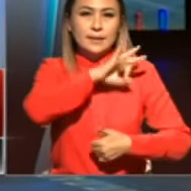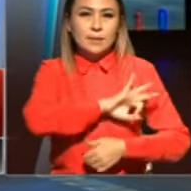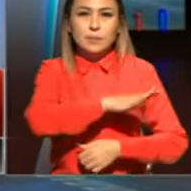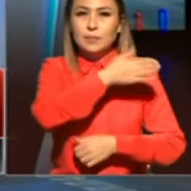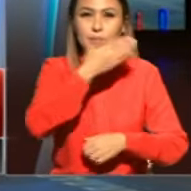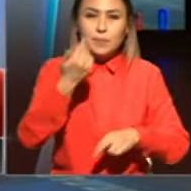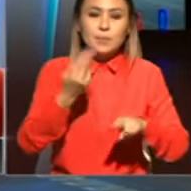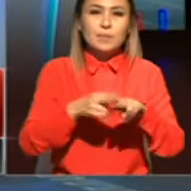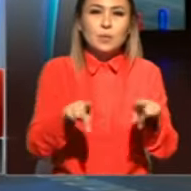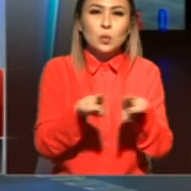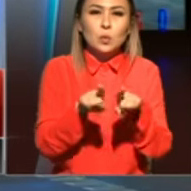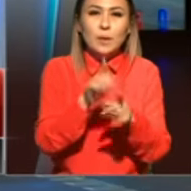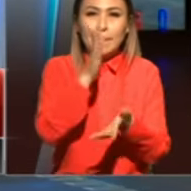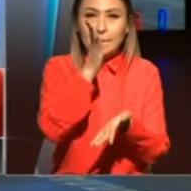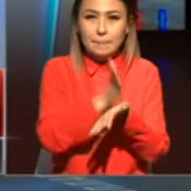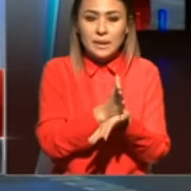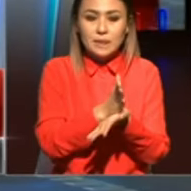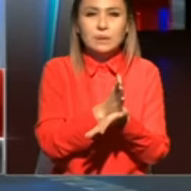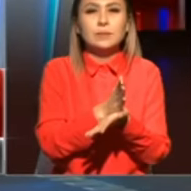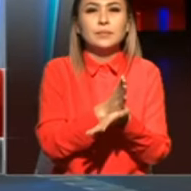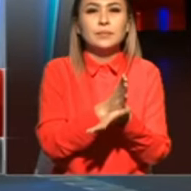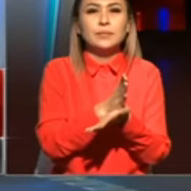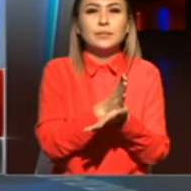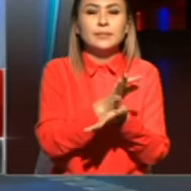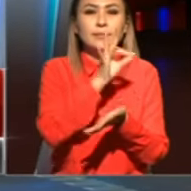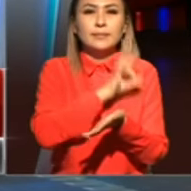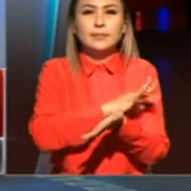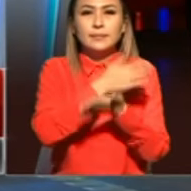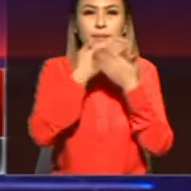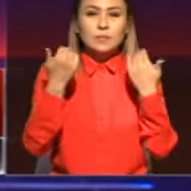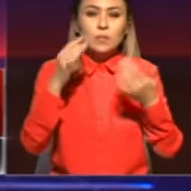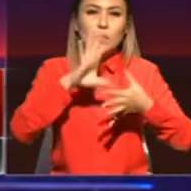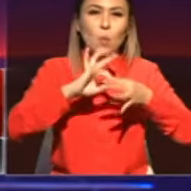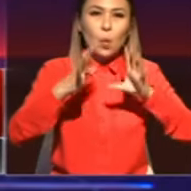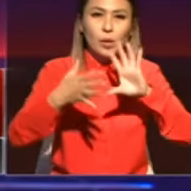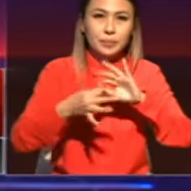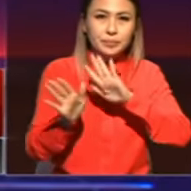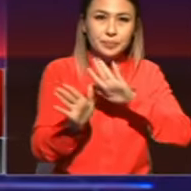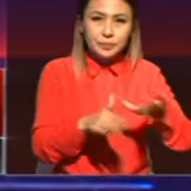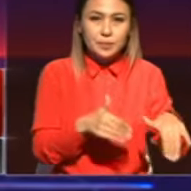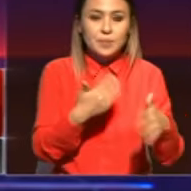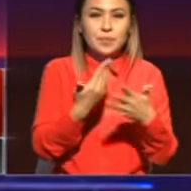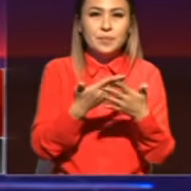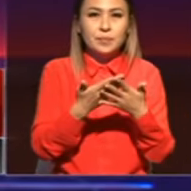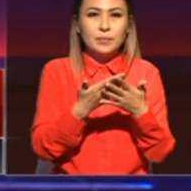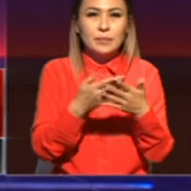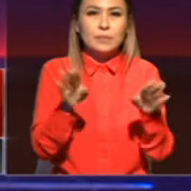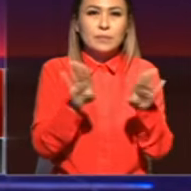өткізілетін тендерлер де бар. Тиімсіз өткен жаңағы олимпиада өтіп кетті, олимпиаданың нәтижесі бойынша тағы да бір